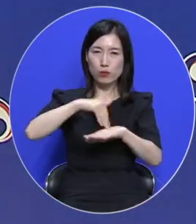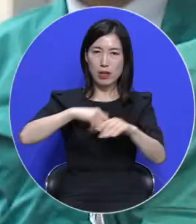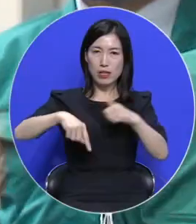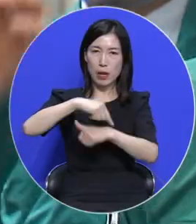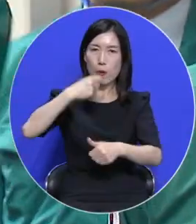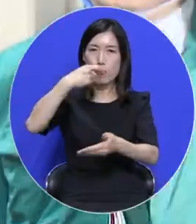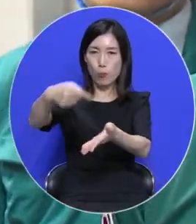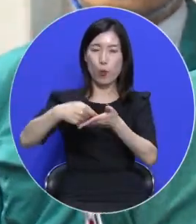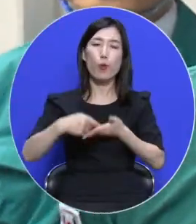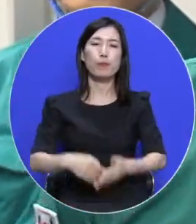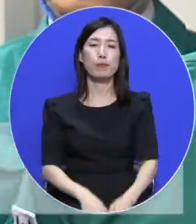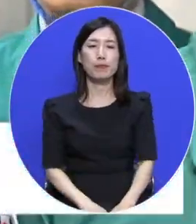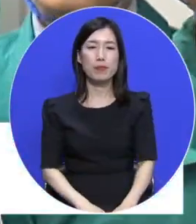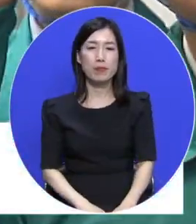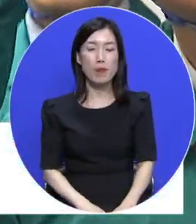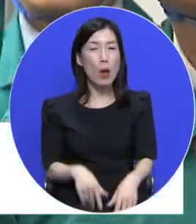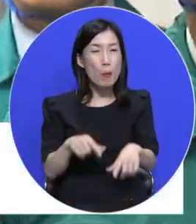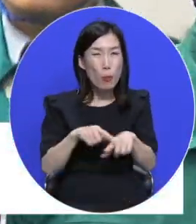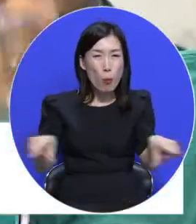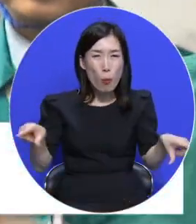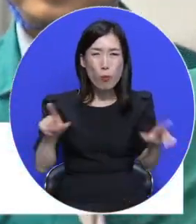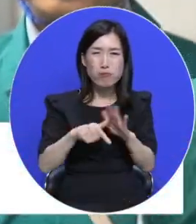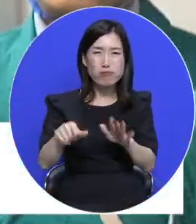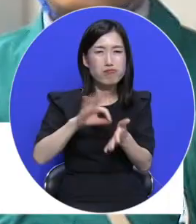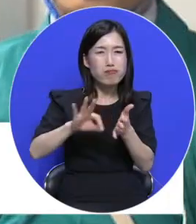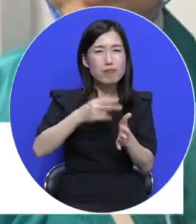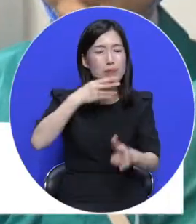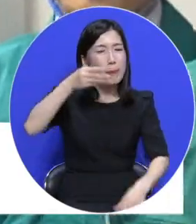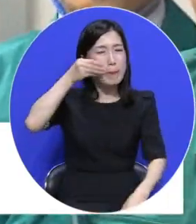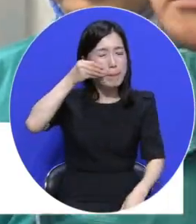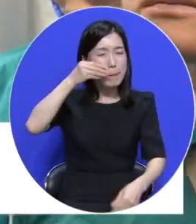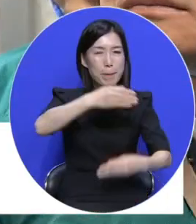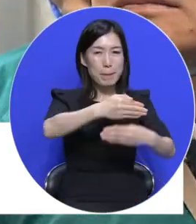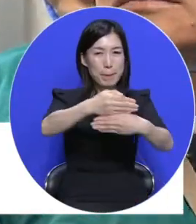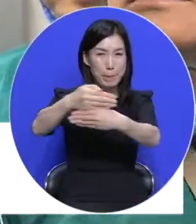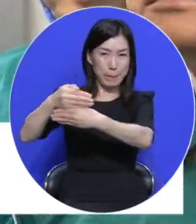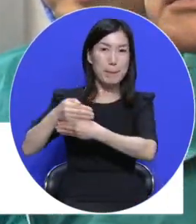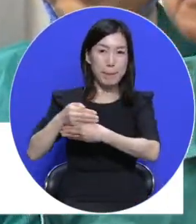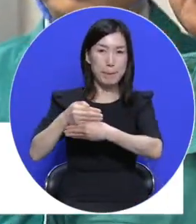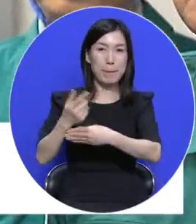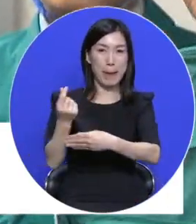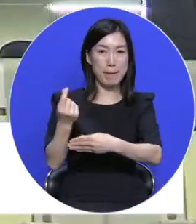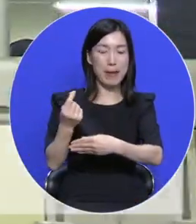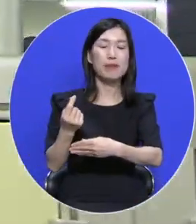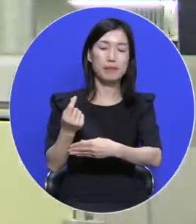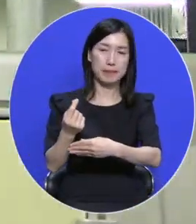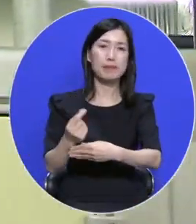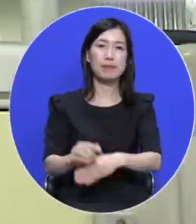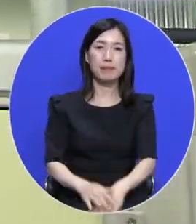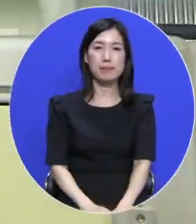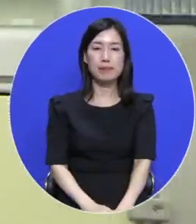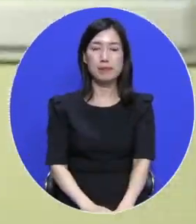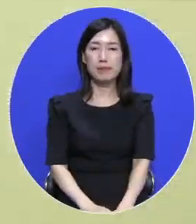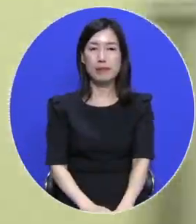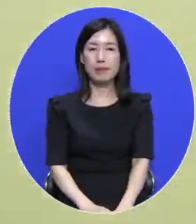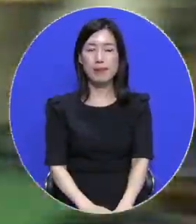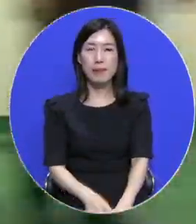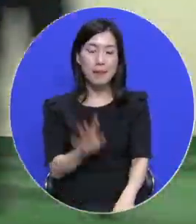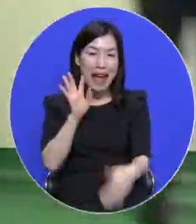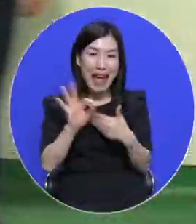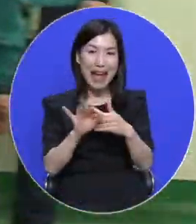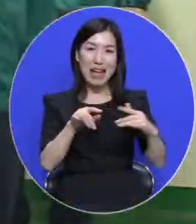보고받았습니다. 소에는 이거는 다 폐쇄를 시켜놓고 있는 것이죠. 네. 한 총리는 전시